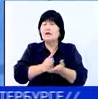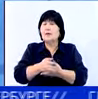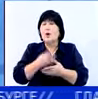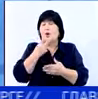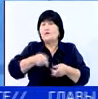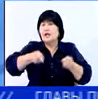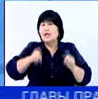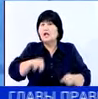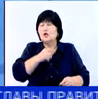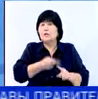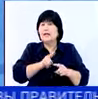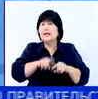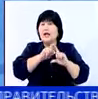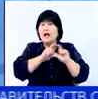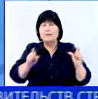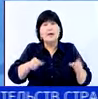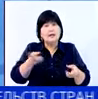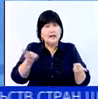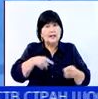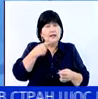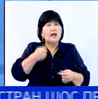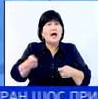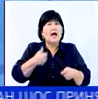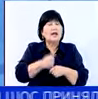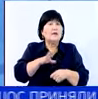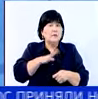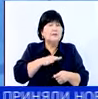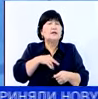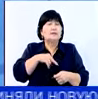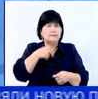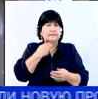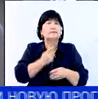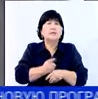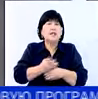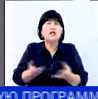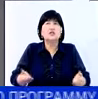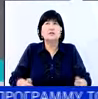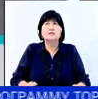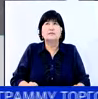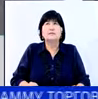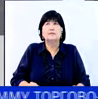увидеть реальную работу этих объектов. И надо сказать, у Акима были претензии.